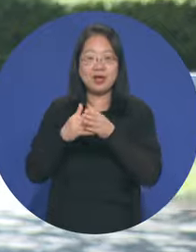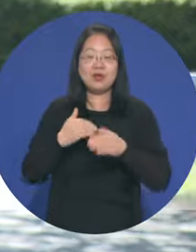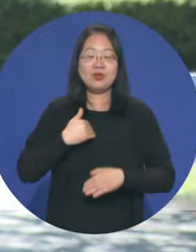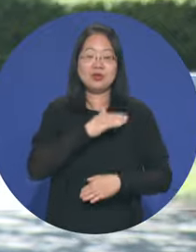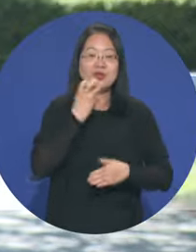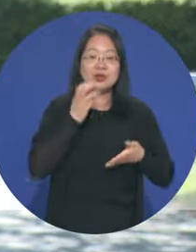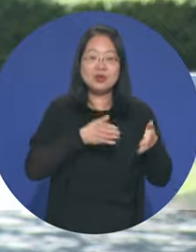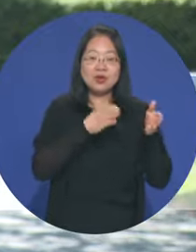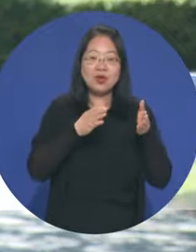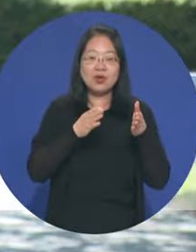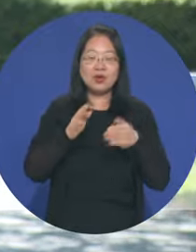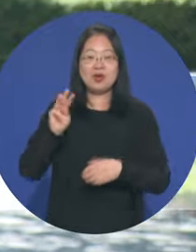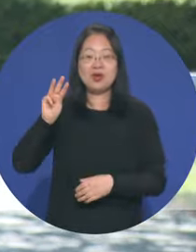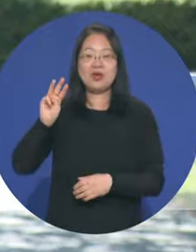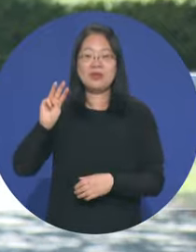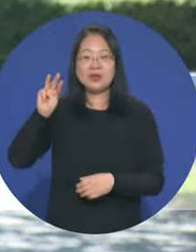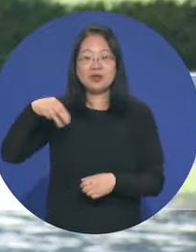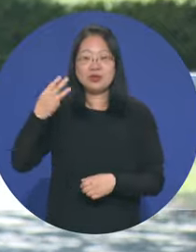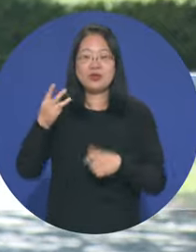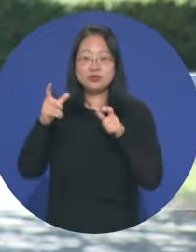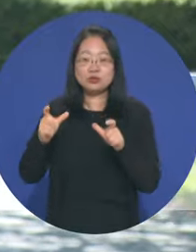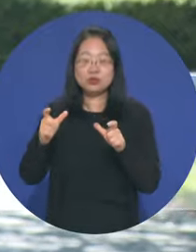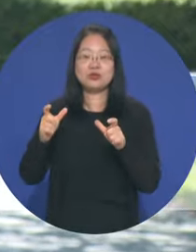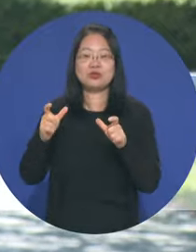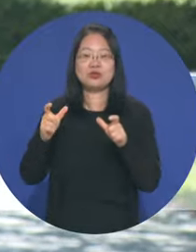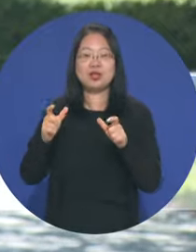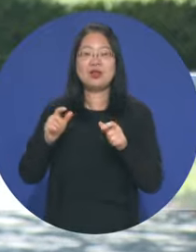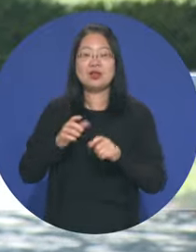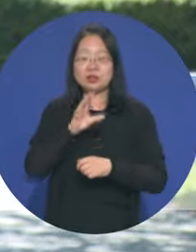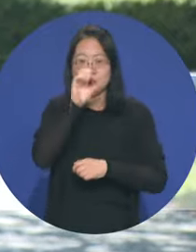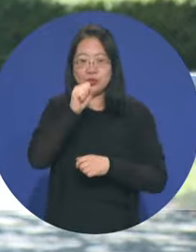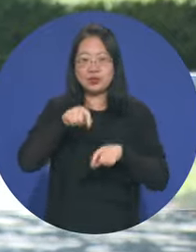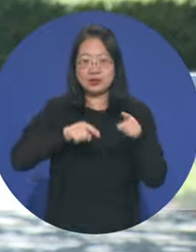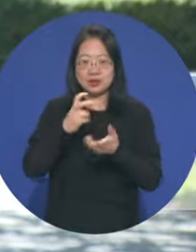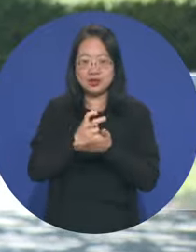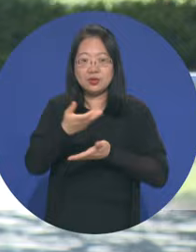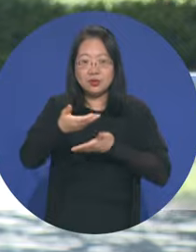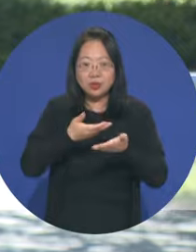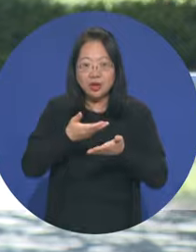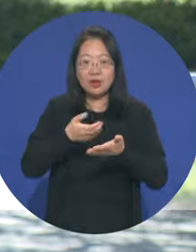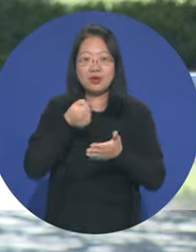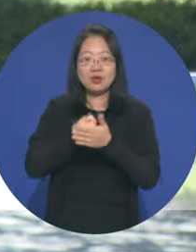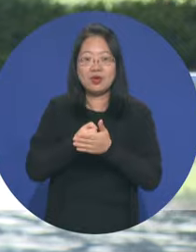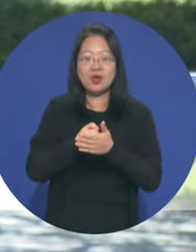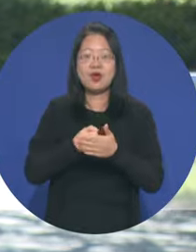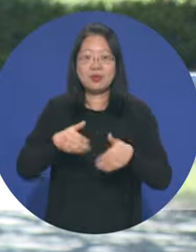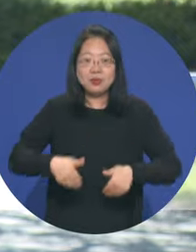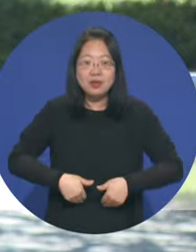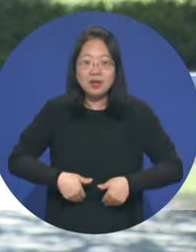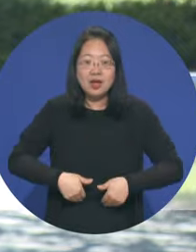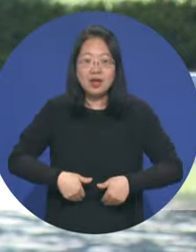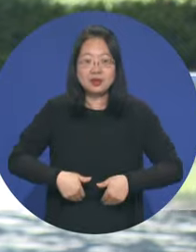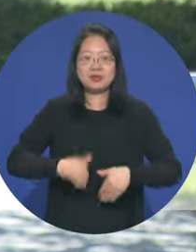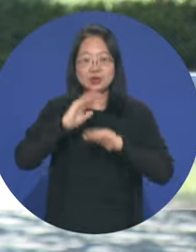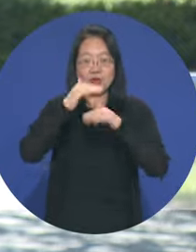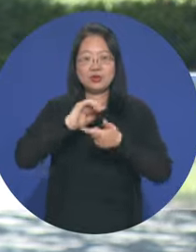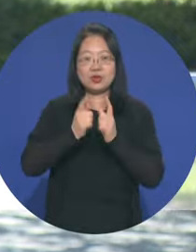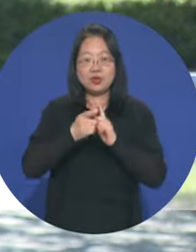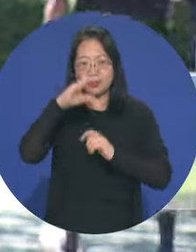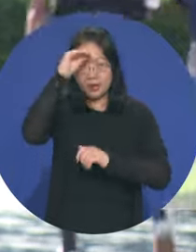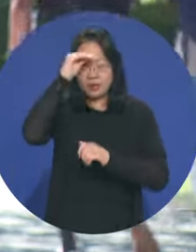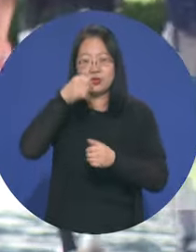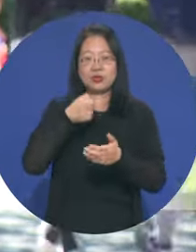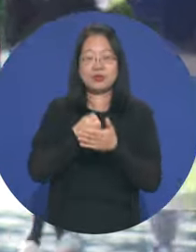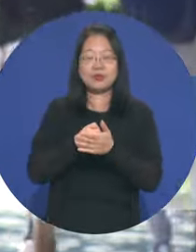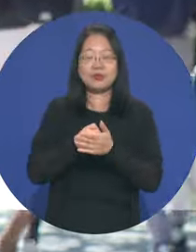경기도와 워싱턴주 간에 그와 같은 좋은 정책 교류를 하기로 했고 또 필요한 부분은 서로 벤치마킹 하기로